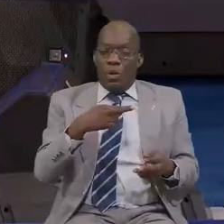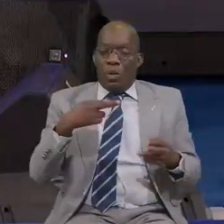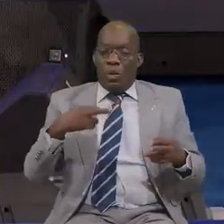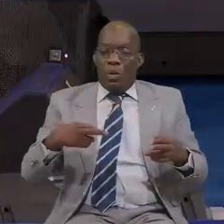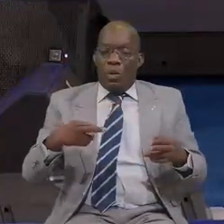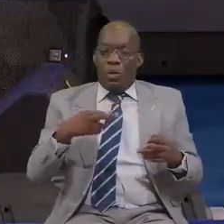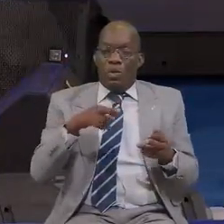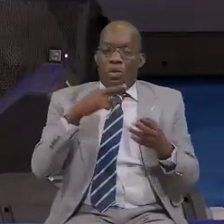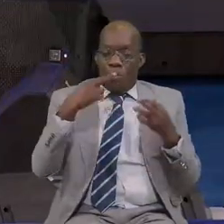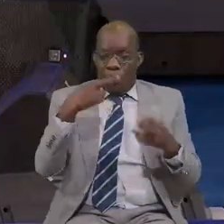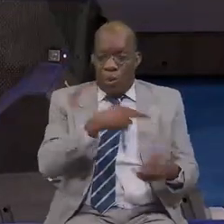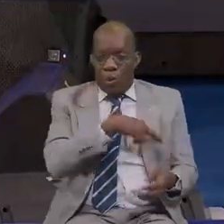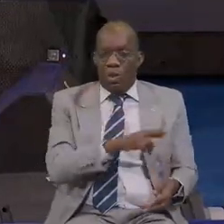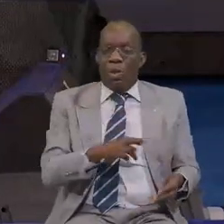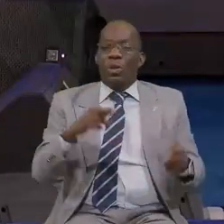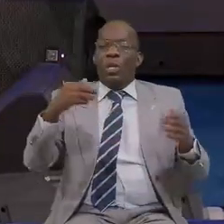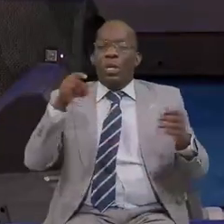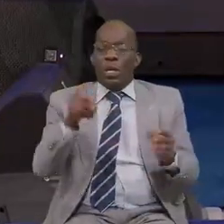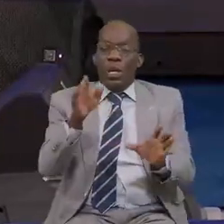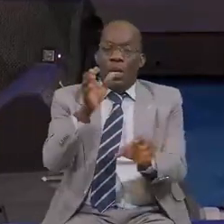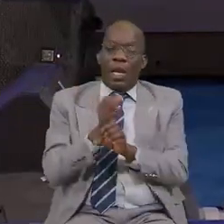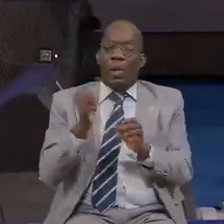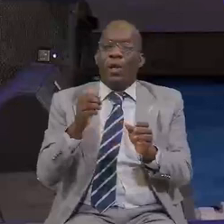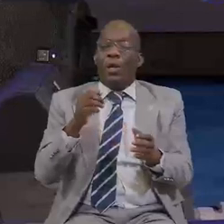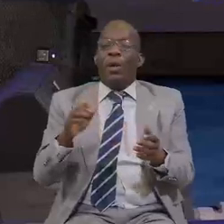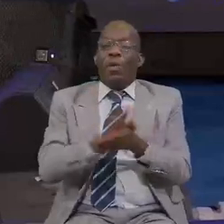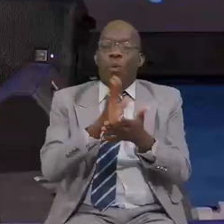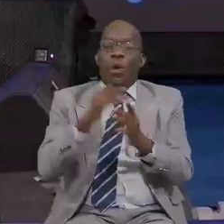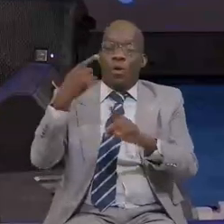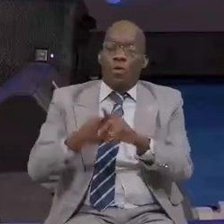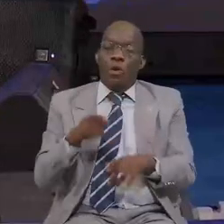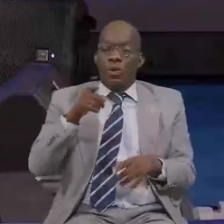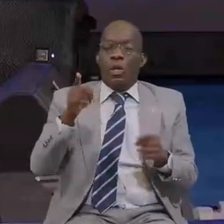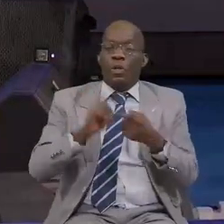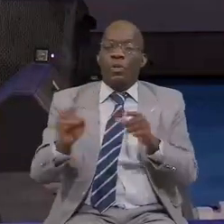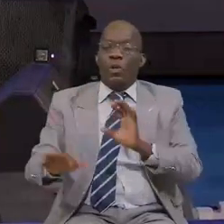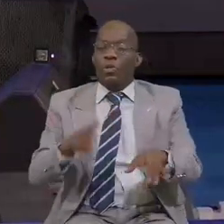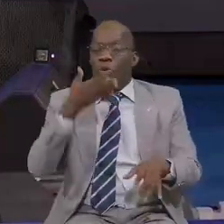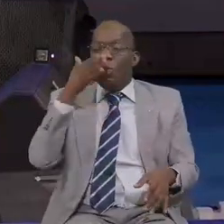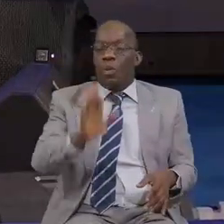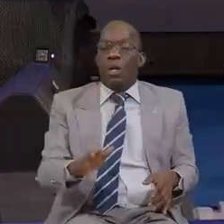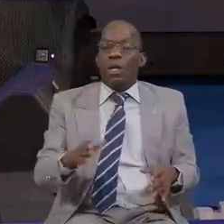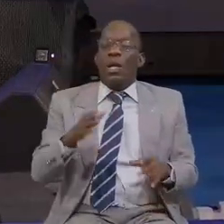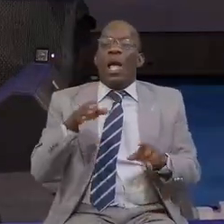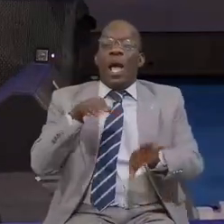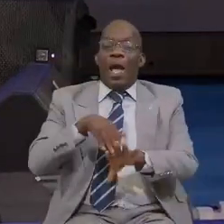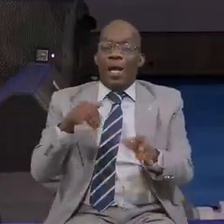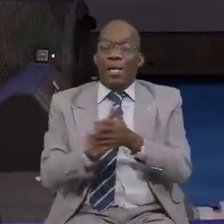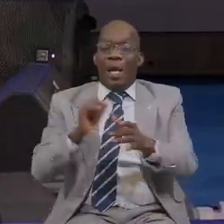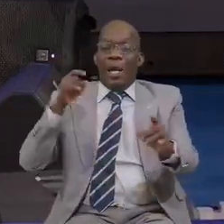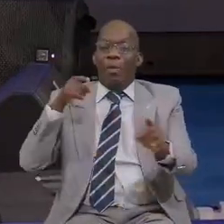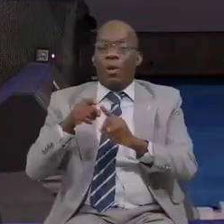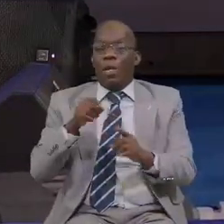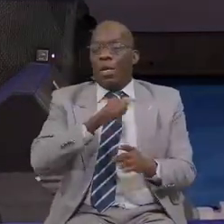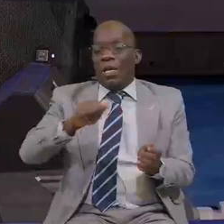papiers, l'autorisation de leur part pour aller faire le mal. Là même, en ce niveau-là, un changement